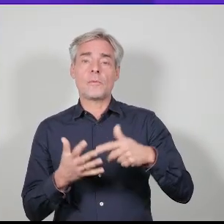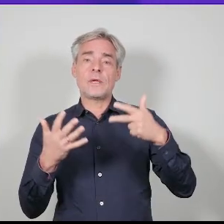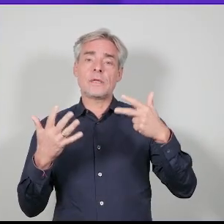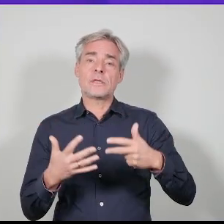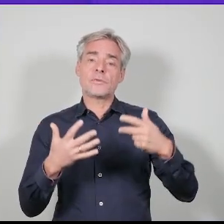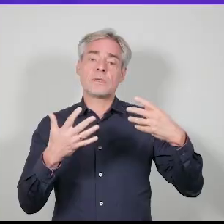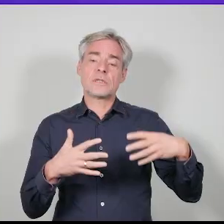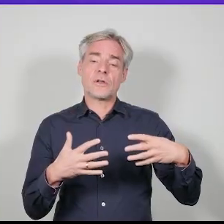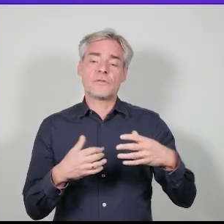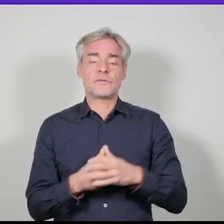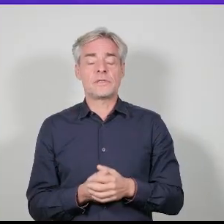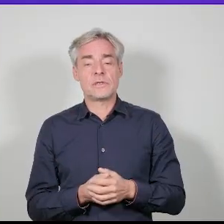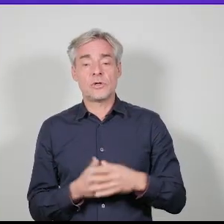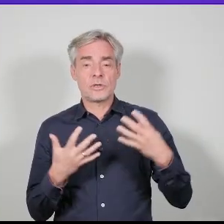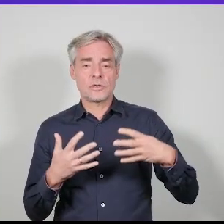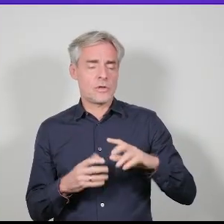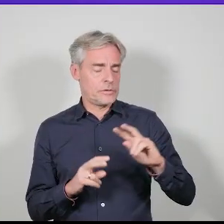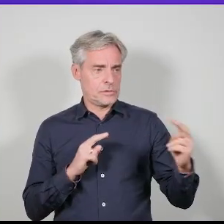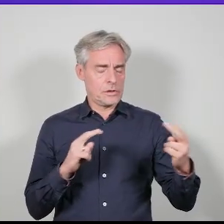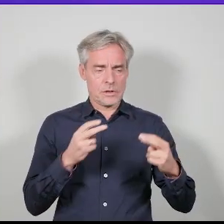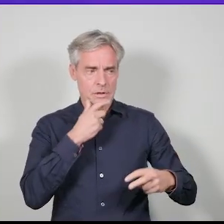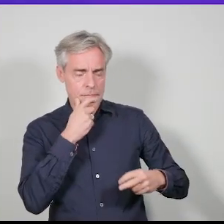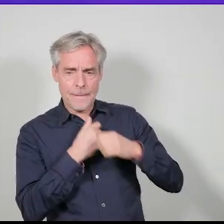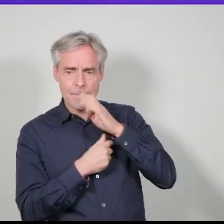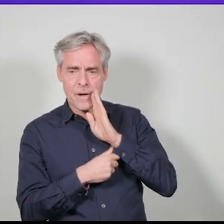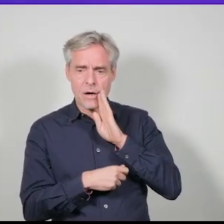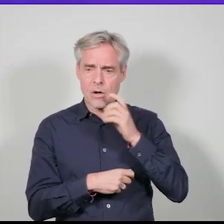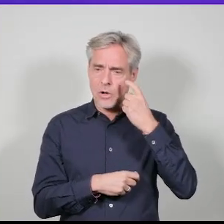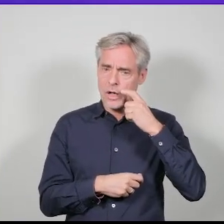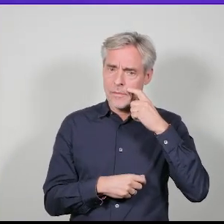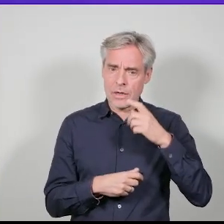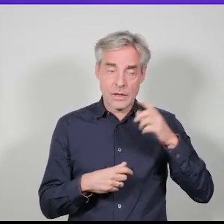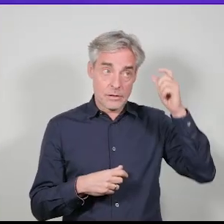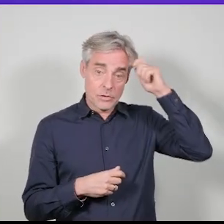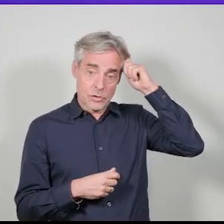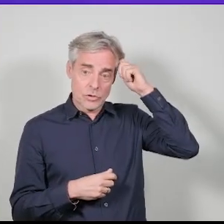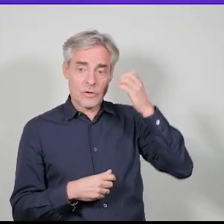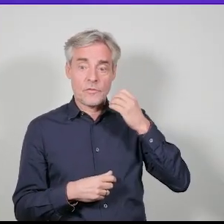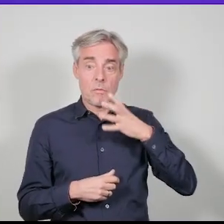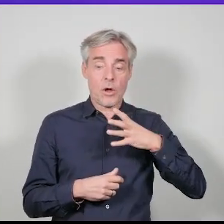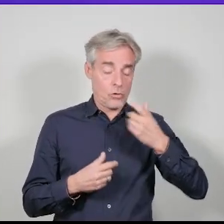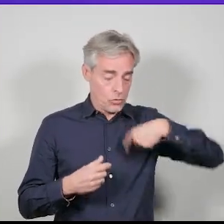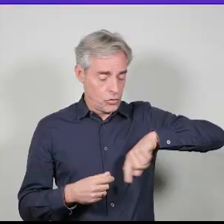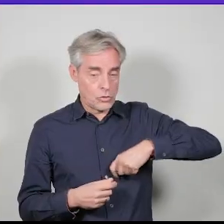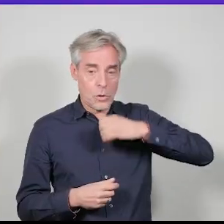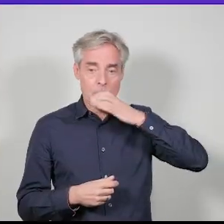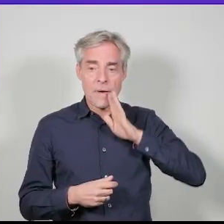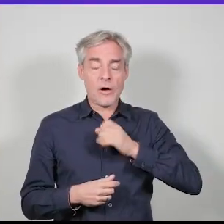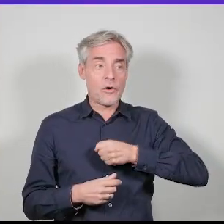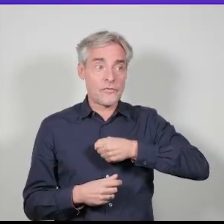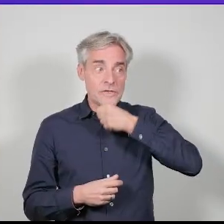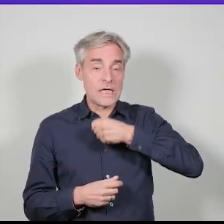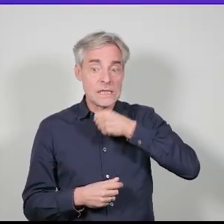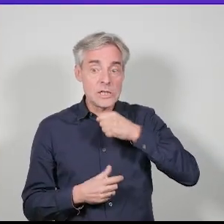2018-2019, on s'est un peu tous regardés entre parents et on a vu qu'on avait des cheveux blancs, des cheveux gris, et on s'est dit, oui, mais nous aussi,